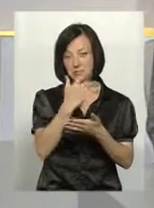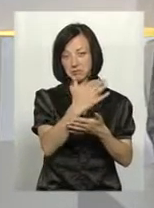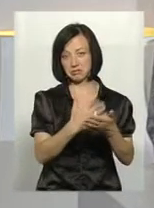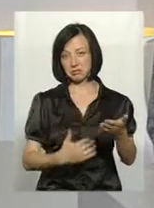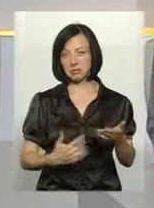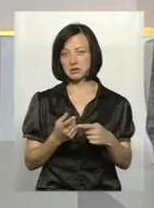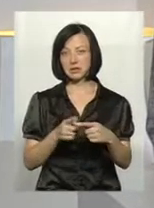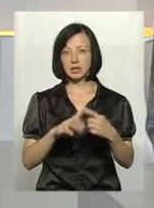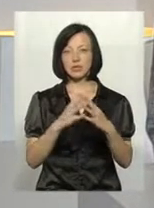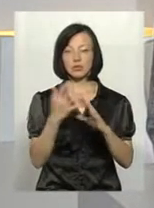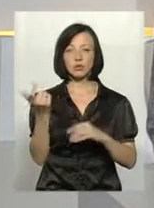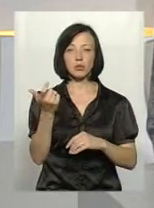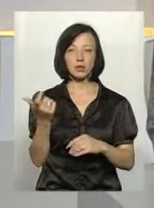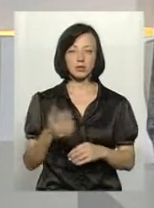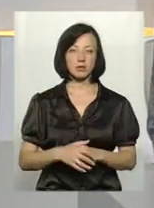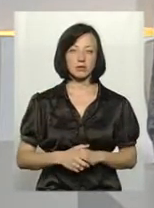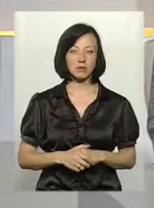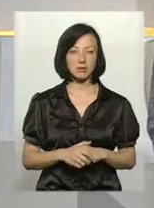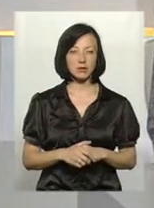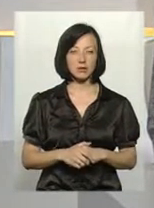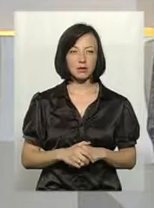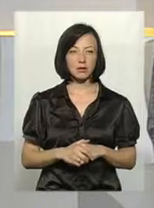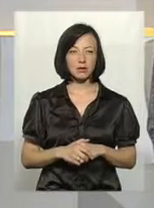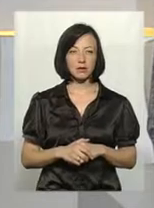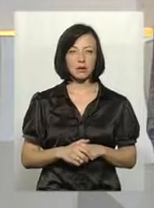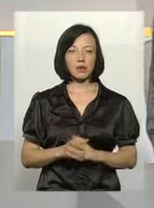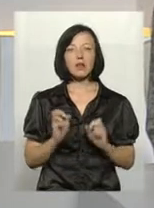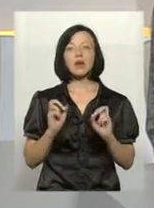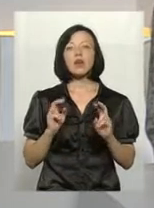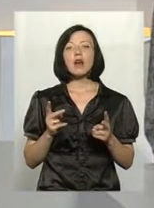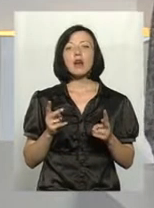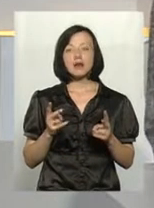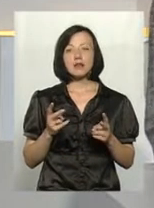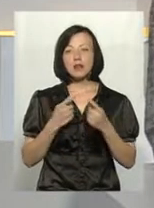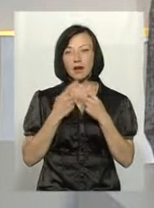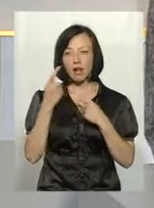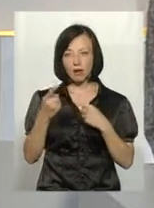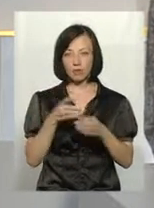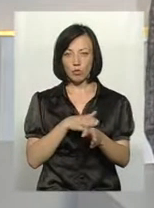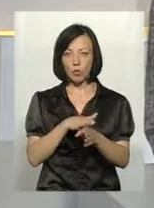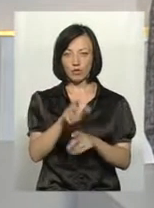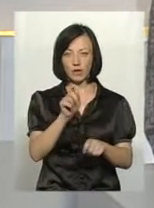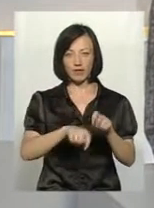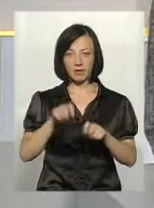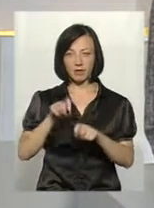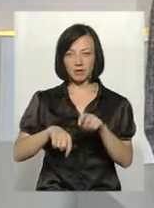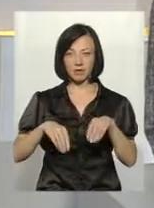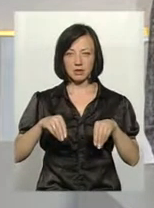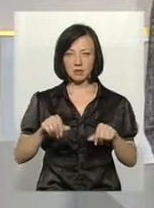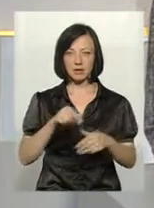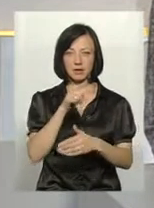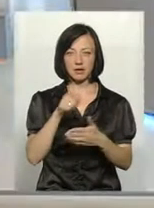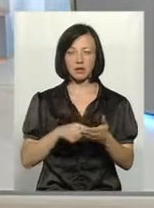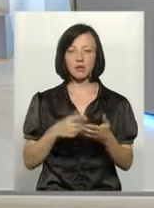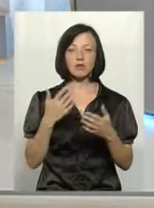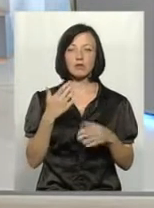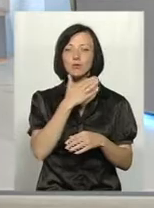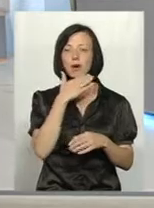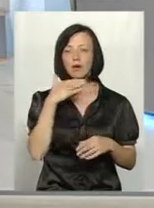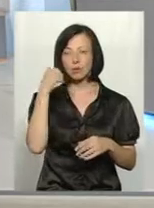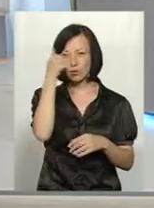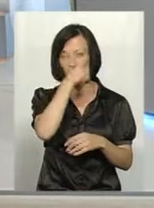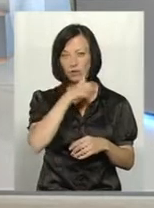це сільськогосподарське призначення. Як далеко нам до повної інвентаризації земель? Ми вже про це говорять роки,